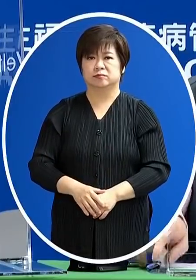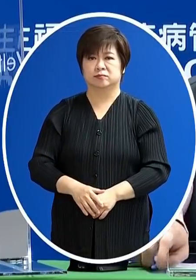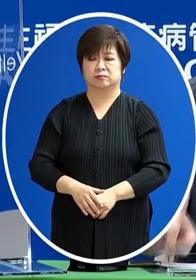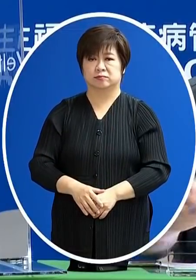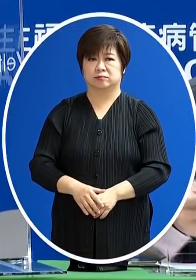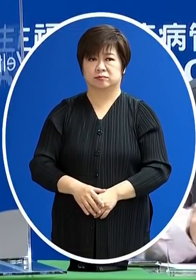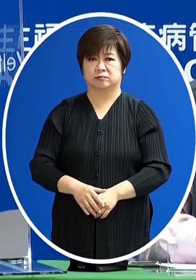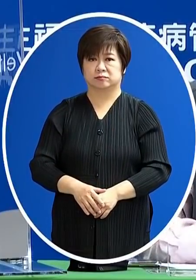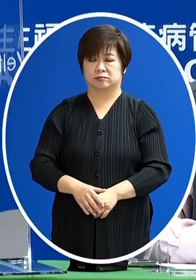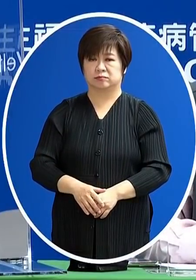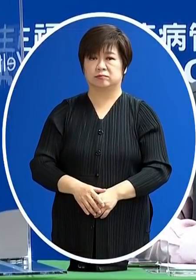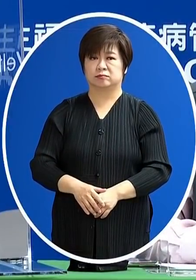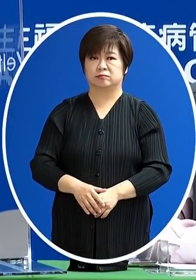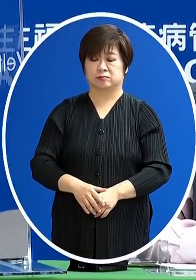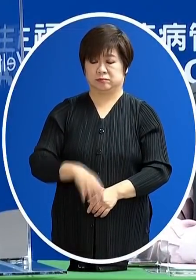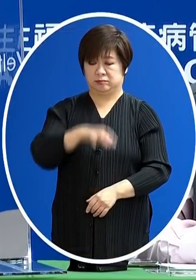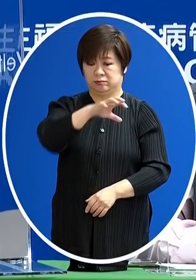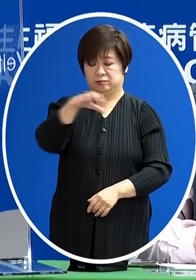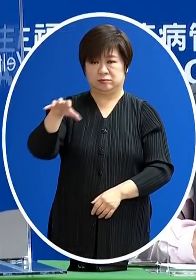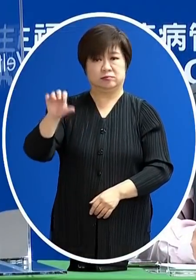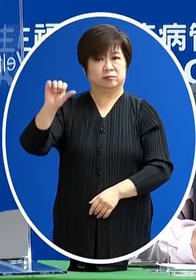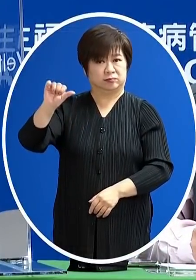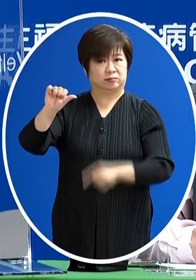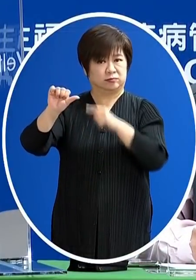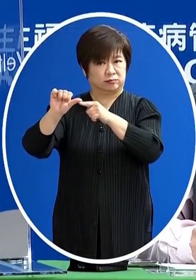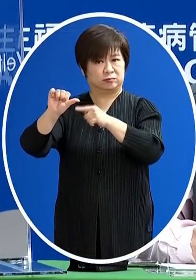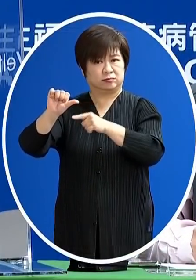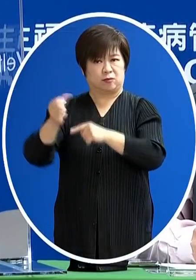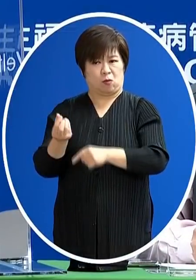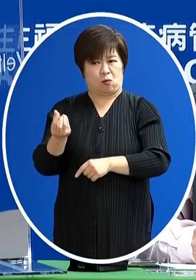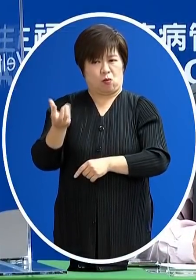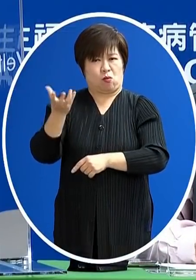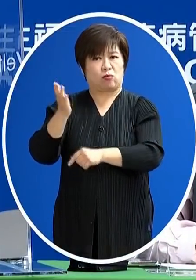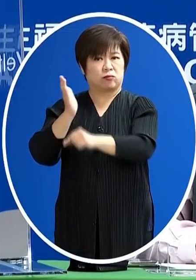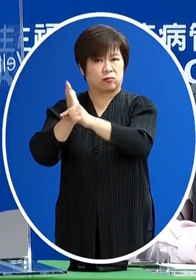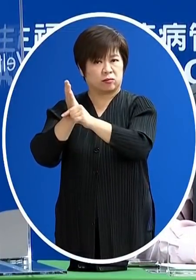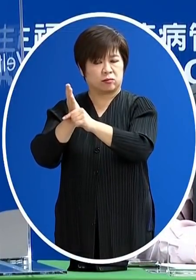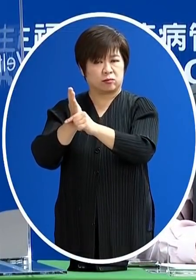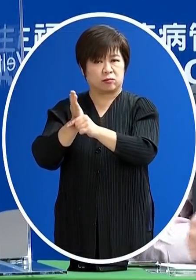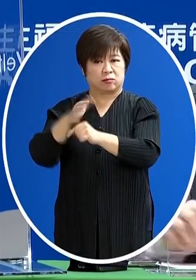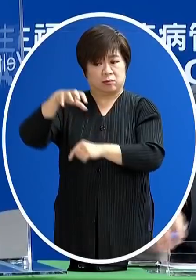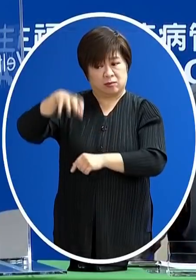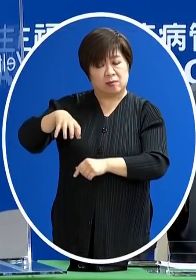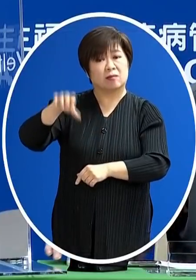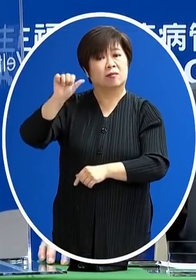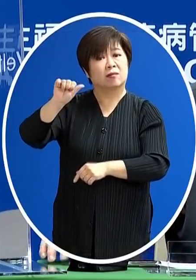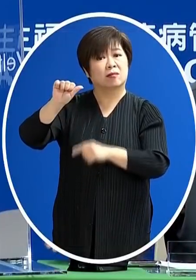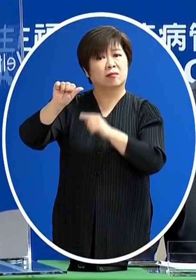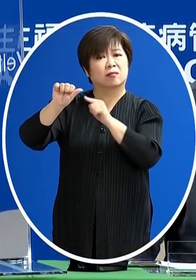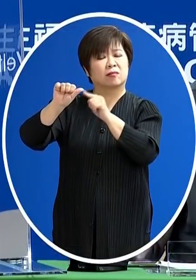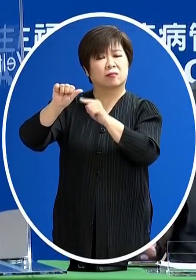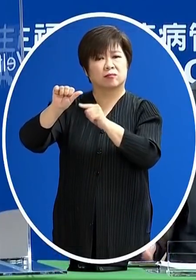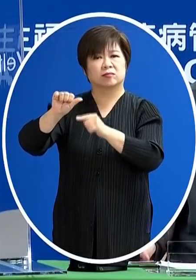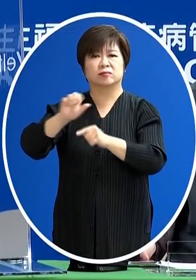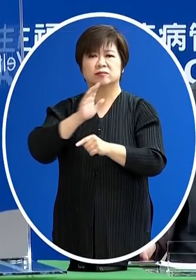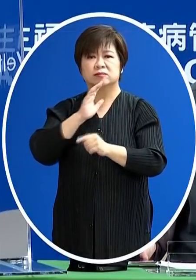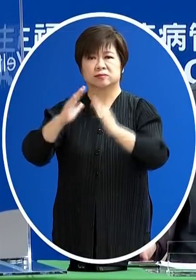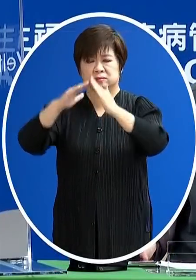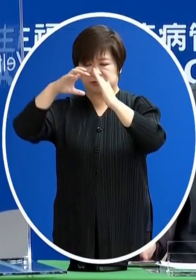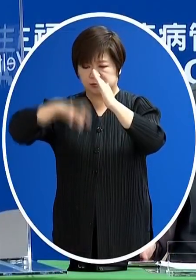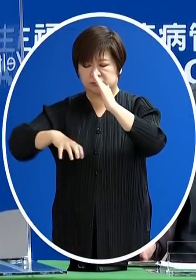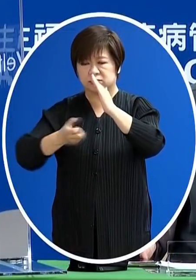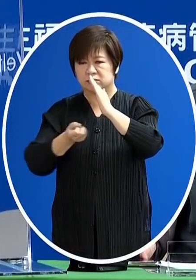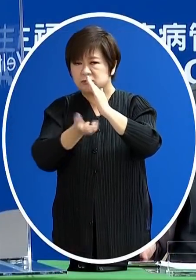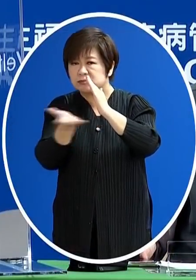那场所 A 现在仍然在增加，不过现在是比较多的是在家户里面或其他